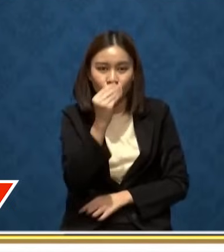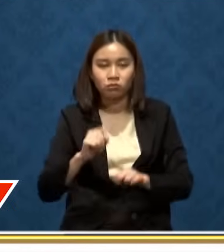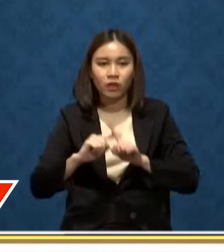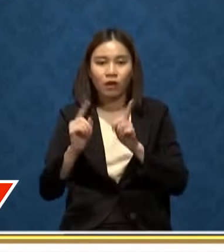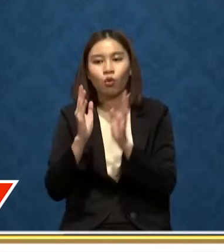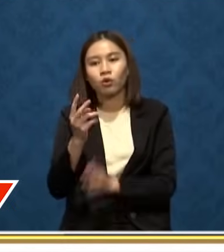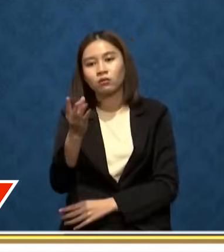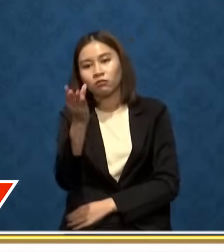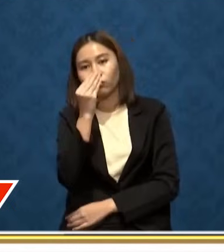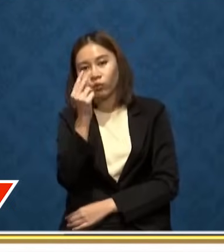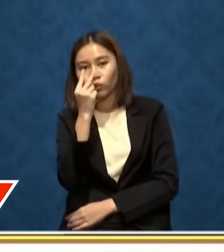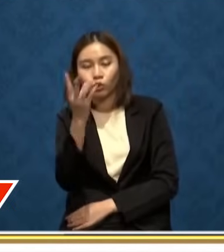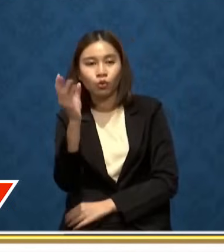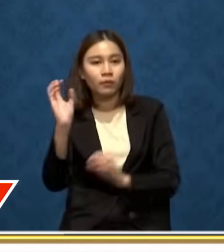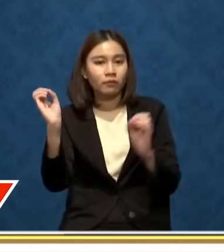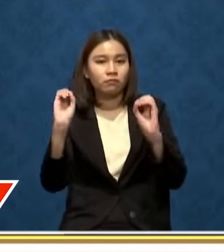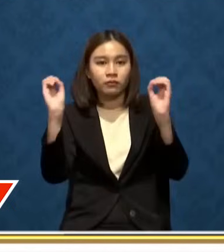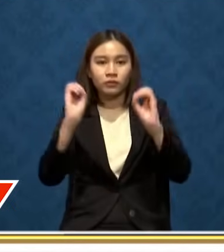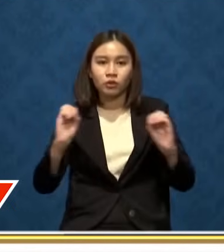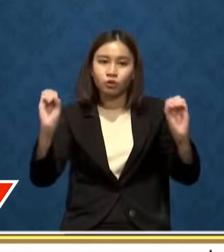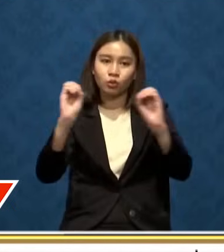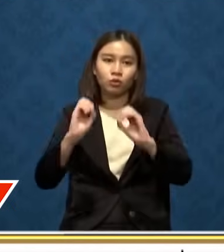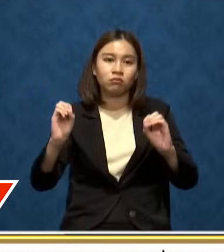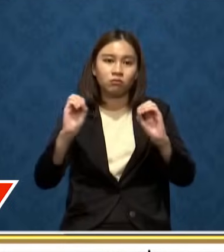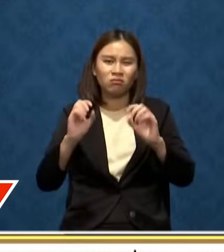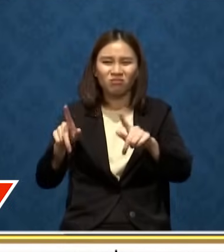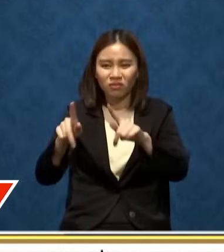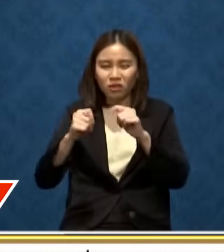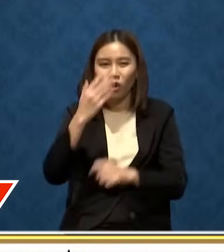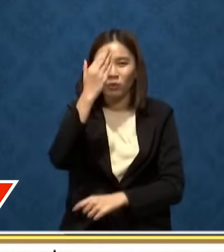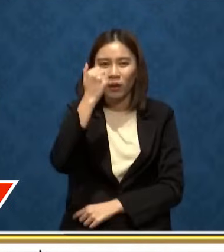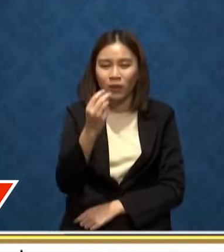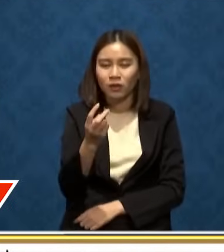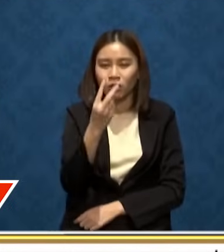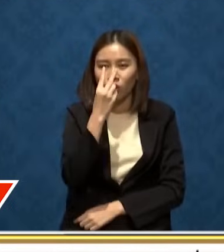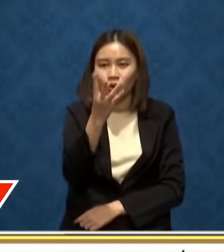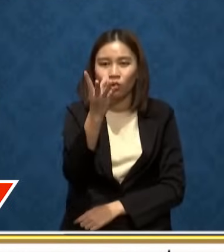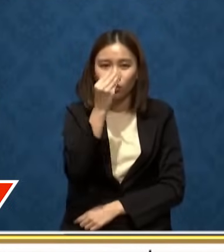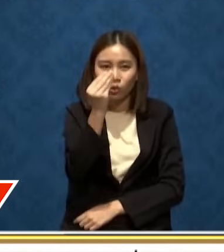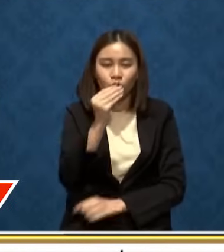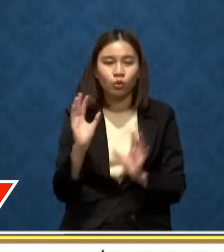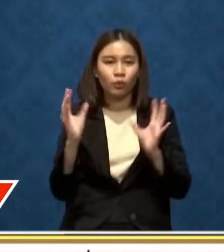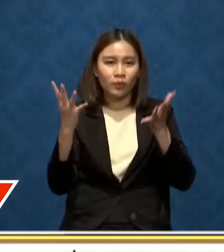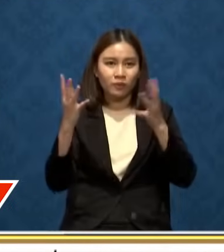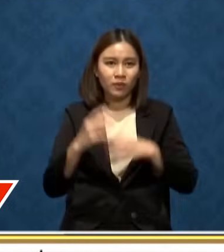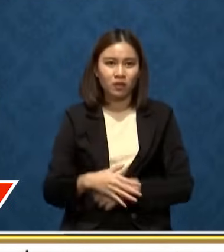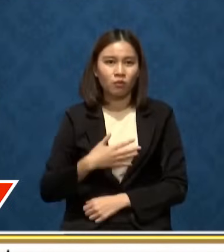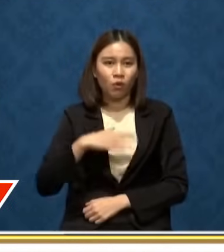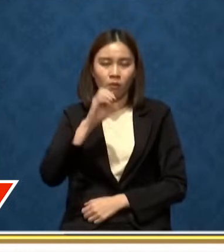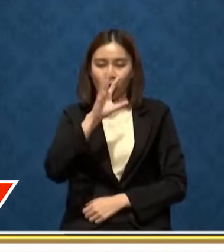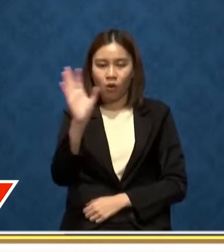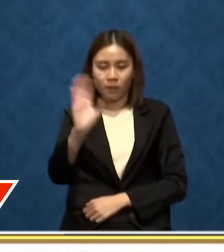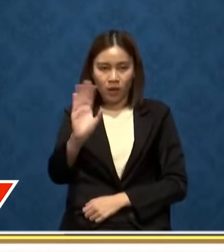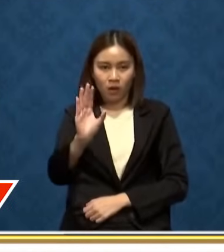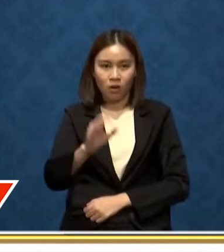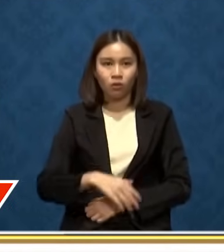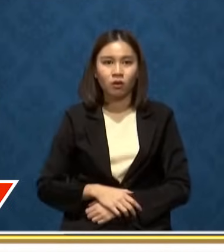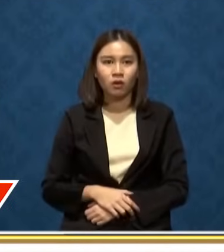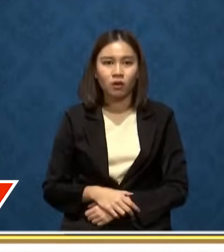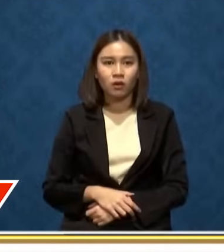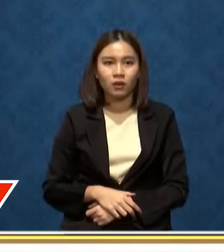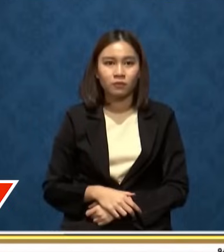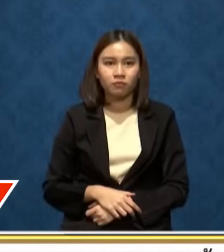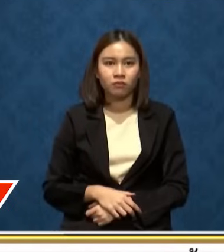นดูตอบผมหน่อยสิครับทำไมไม่มีคนดูอย่าให้ผมต้องบอกเลยครับมห